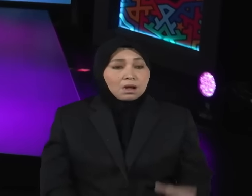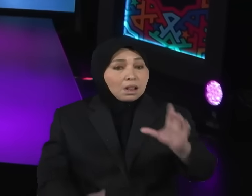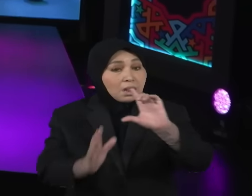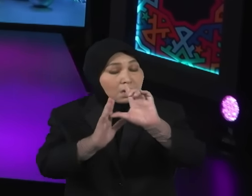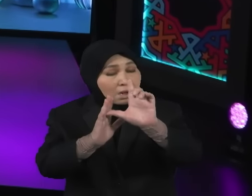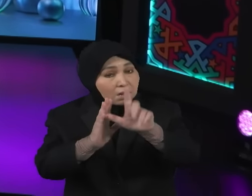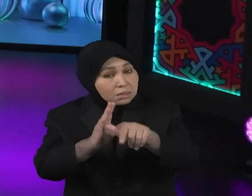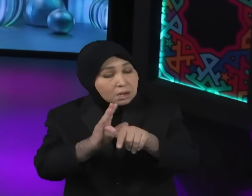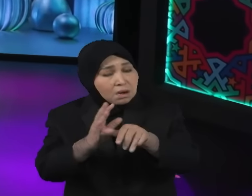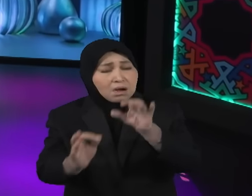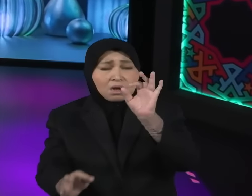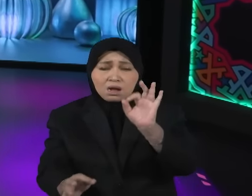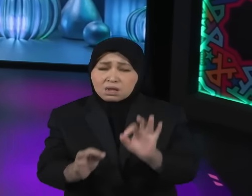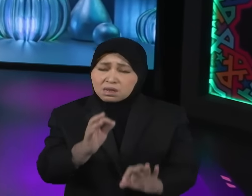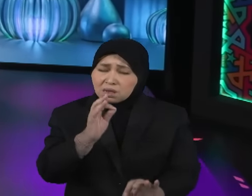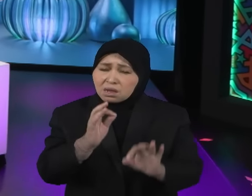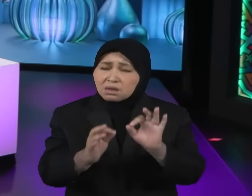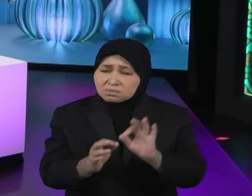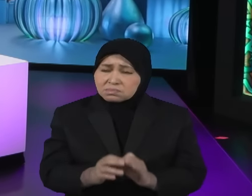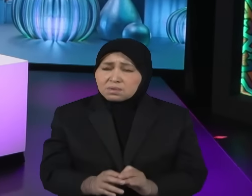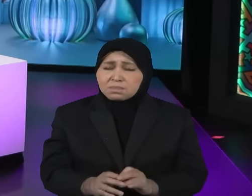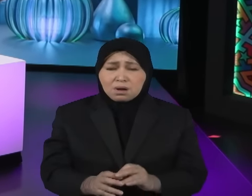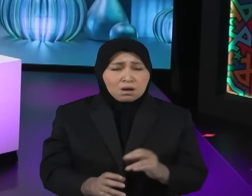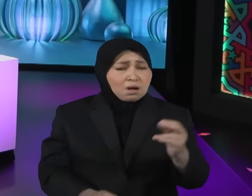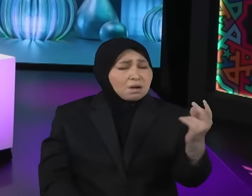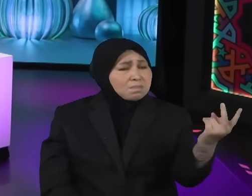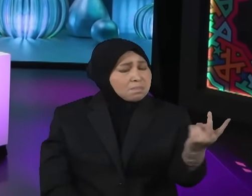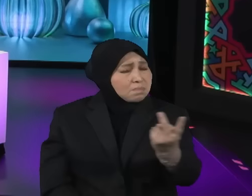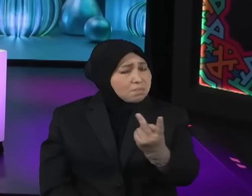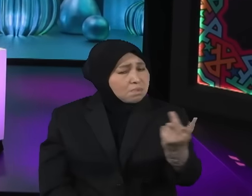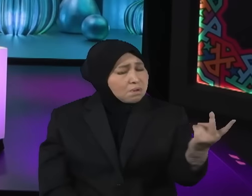فَإِنْ عُثِرَ عَلَى